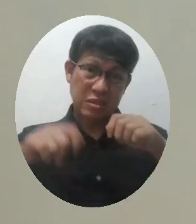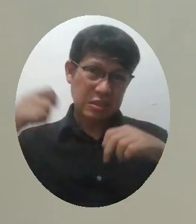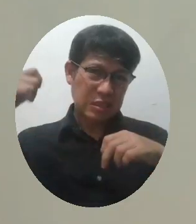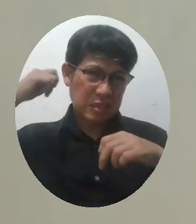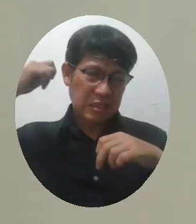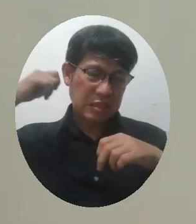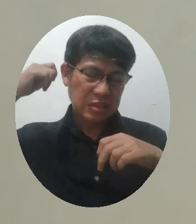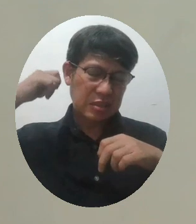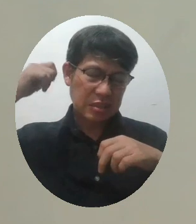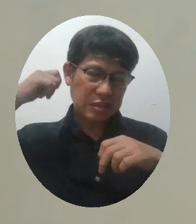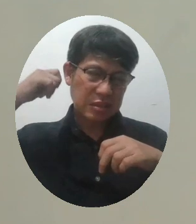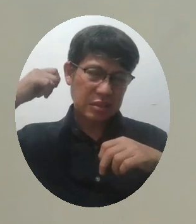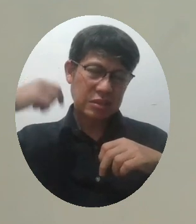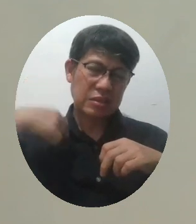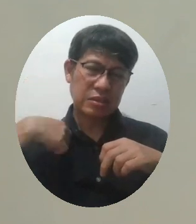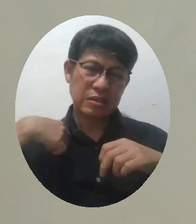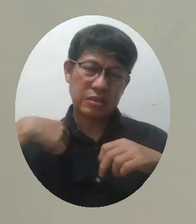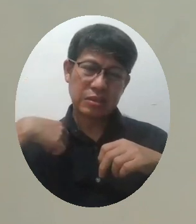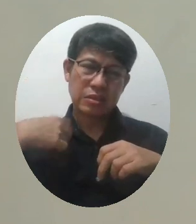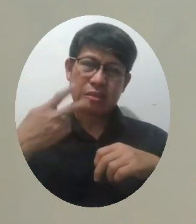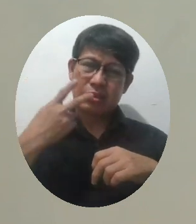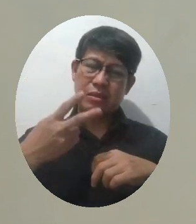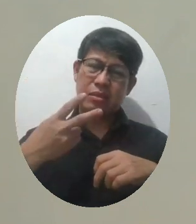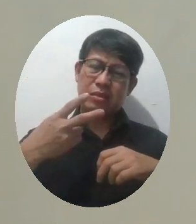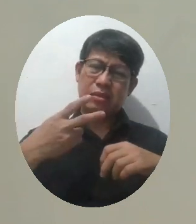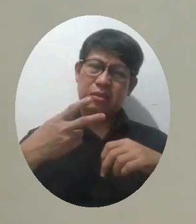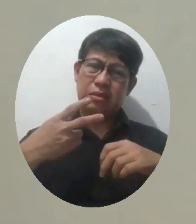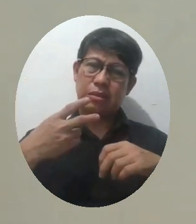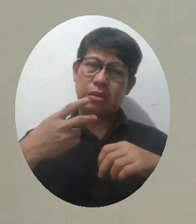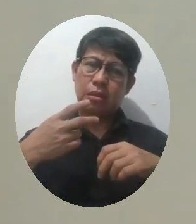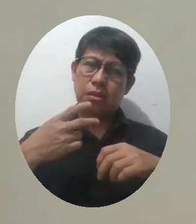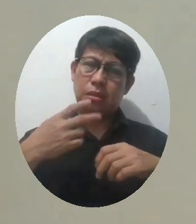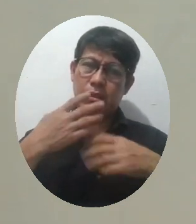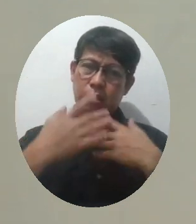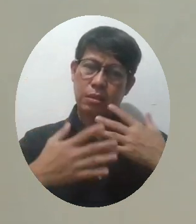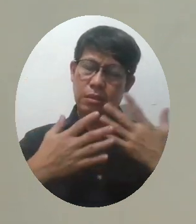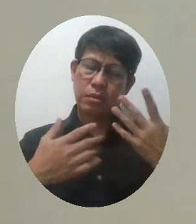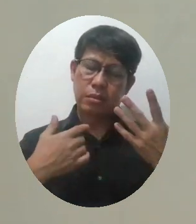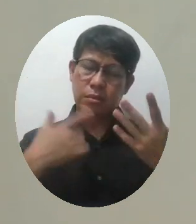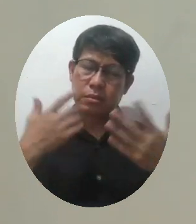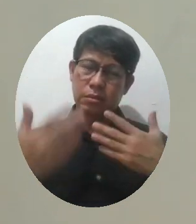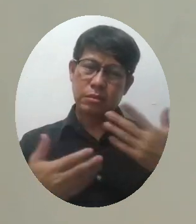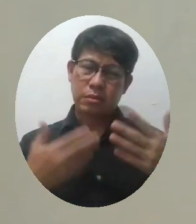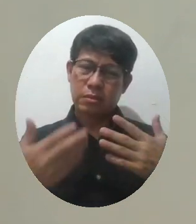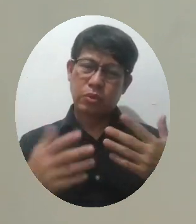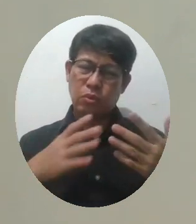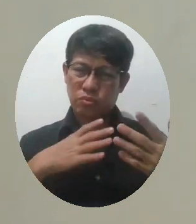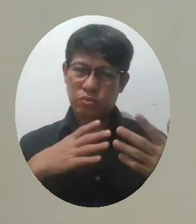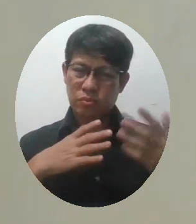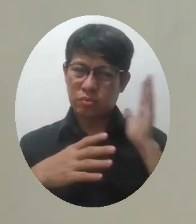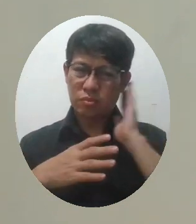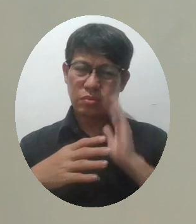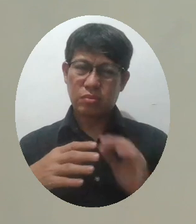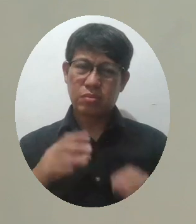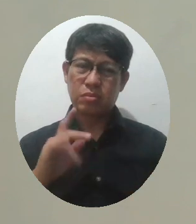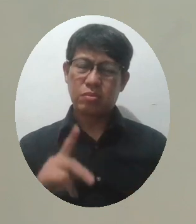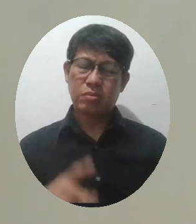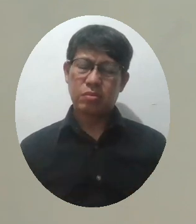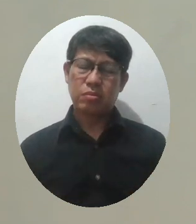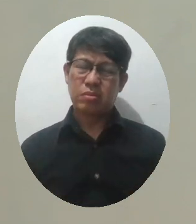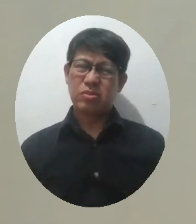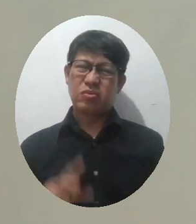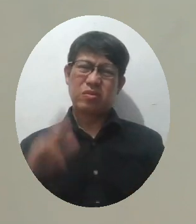ng posporo. Kasi parang makati, yung tinusok ko, pagtingin ko sa posporo, dugo na pala. Tapos mga ilang ano, hinayaan ko